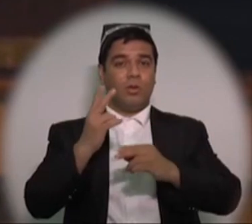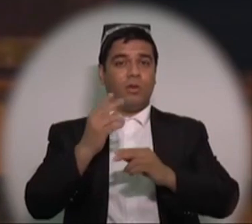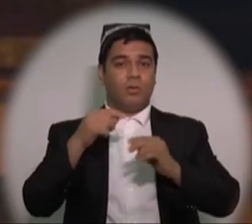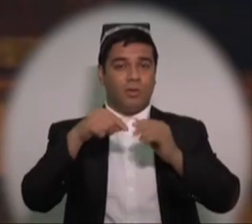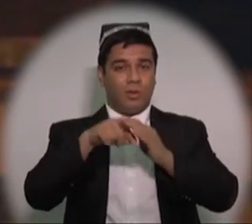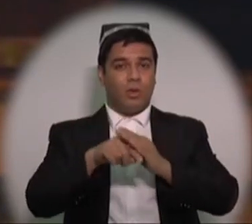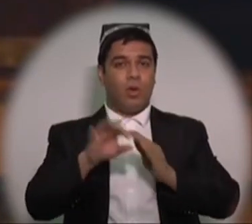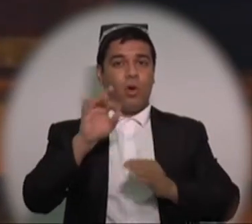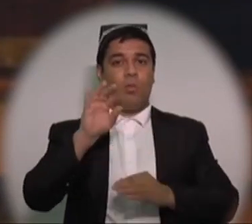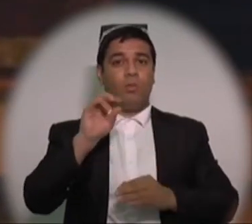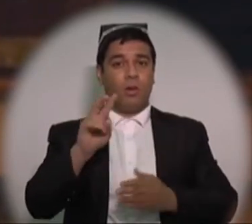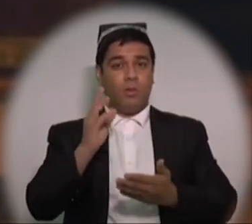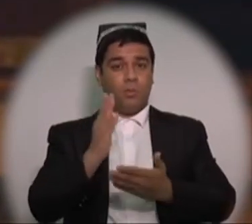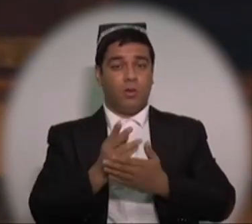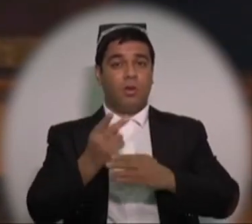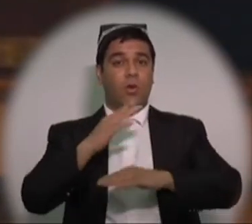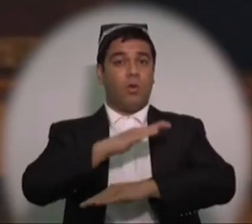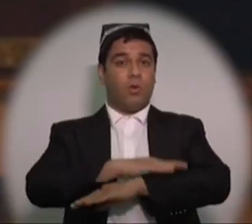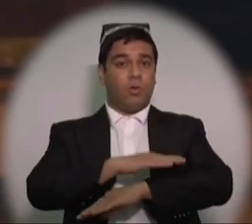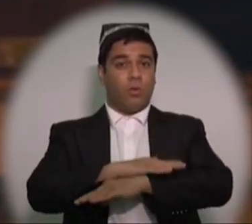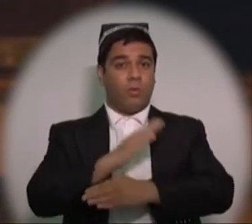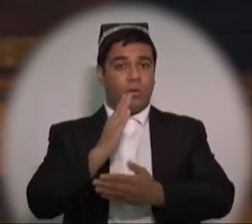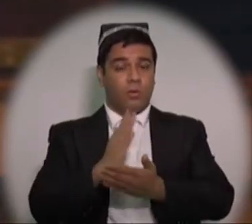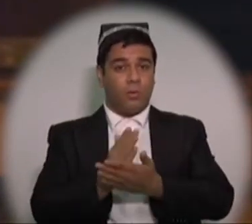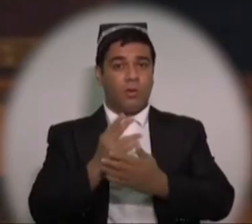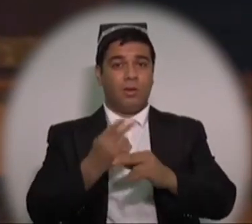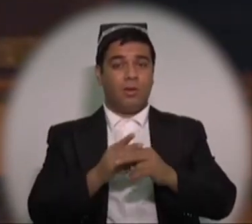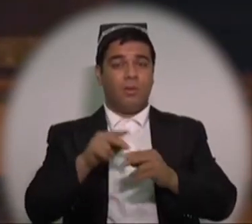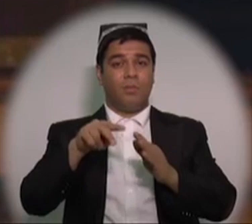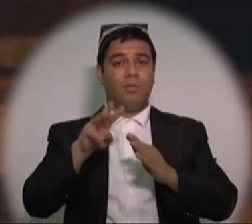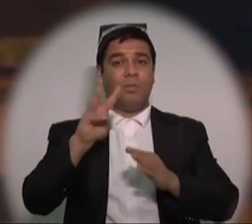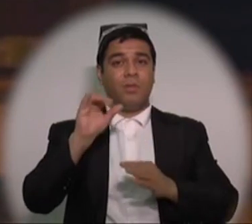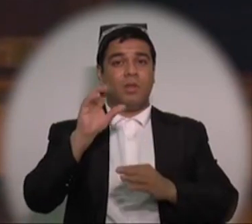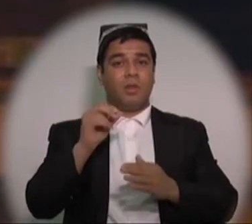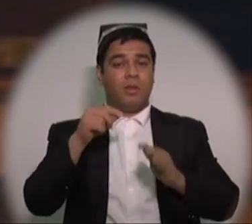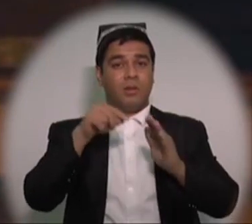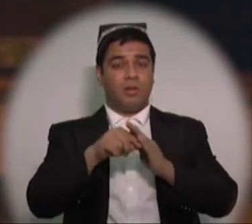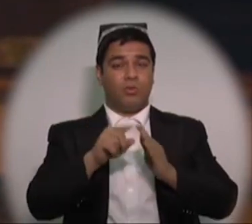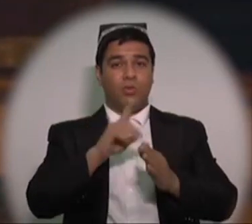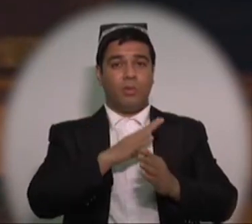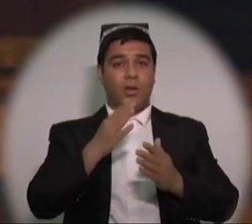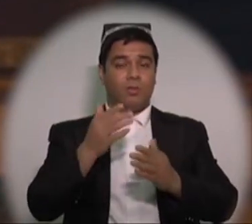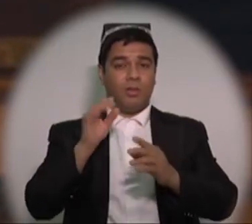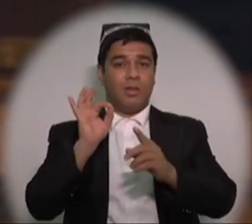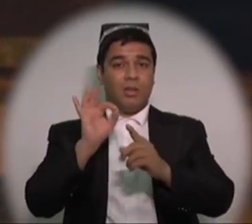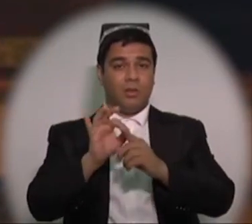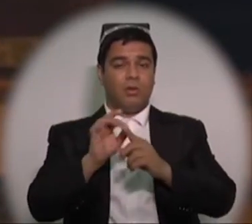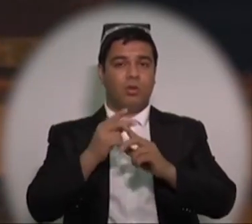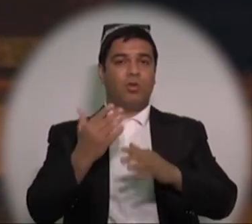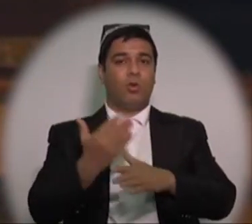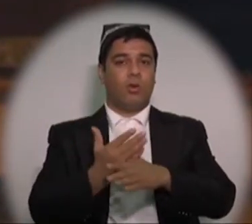bo'lgan omillar var. Ana shuning odoblari maskandan ko'zlangan maqsadga erishishda